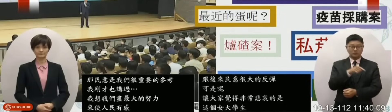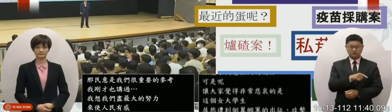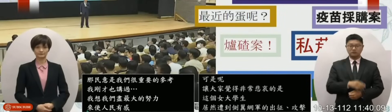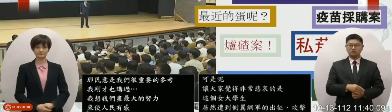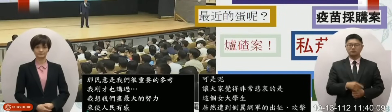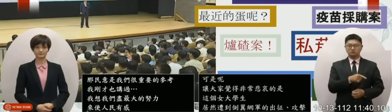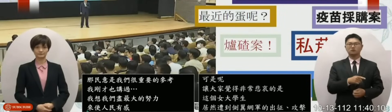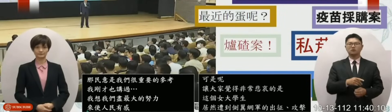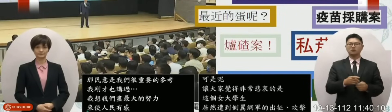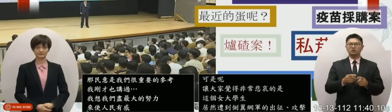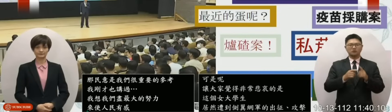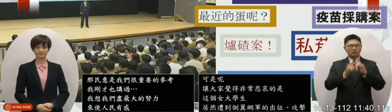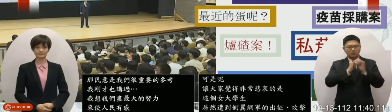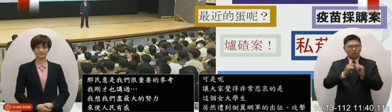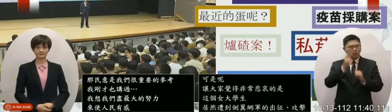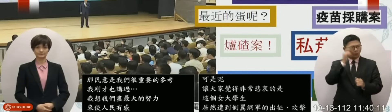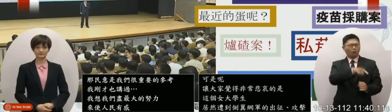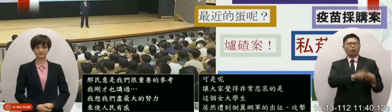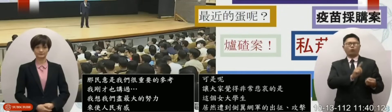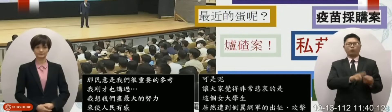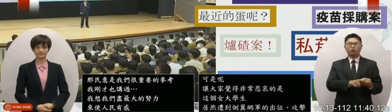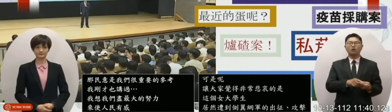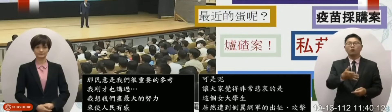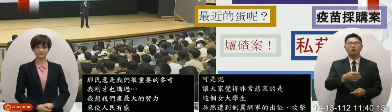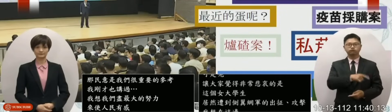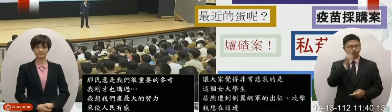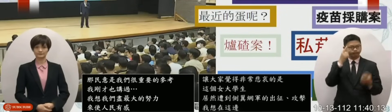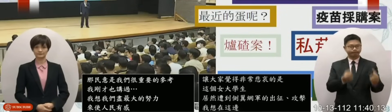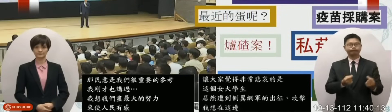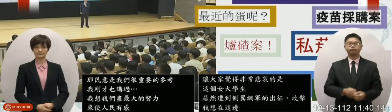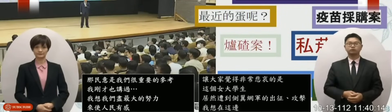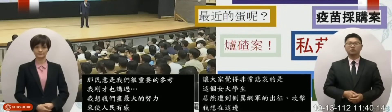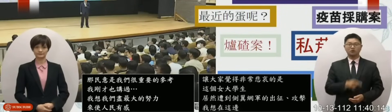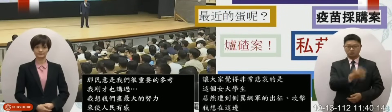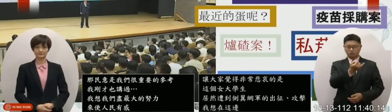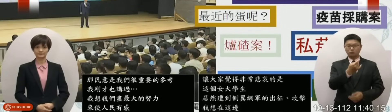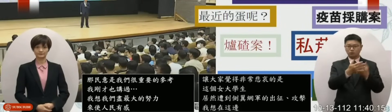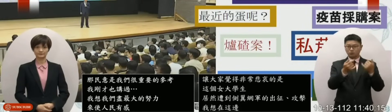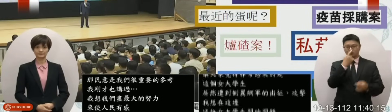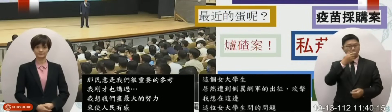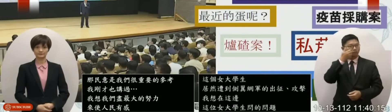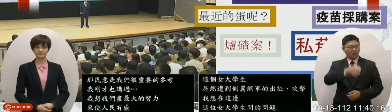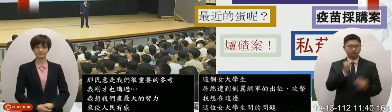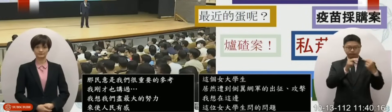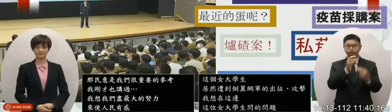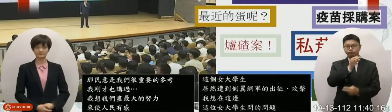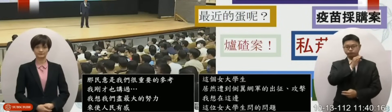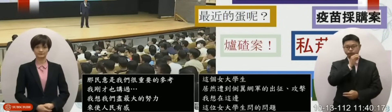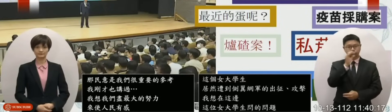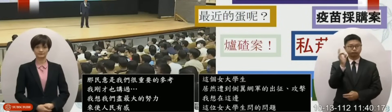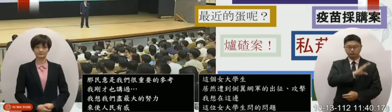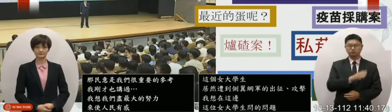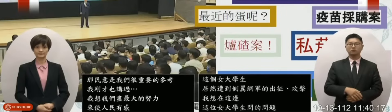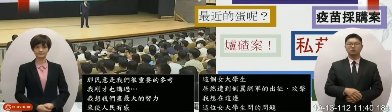因为它代表了社会多数人的一个感受。这个女大学生，我从来没见过她，我也不认识她，大多数